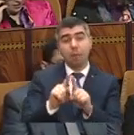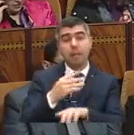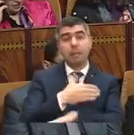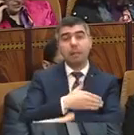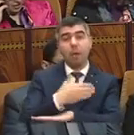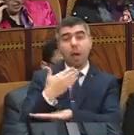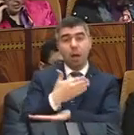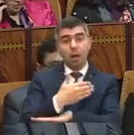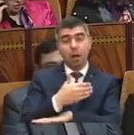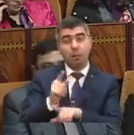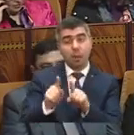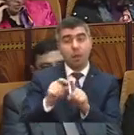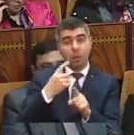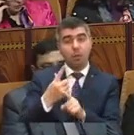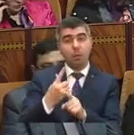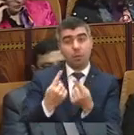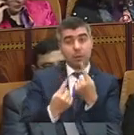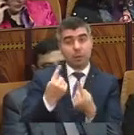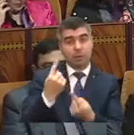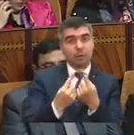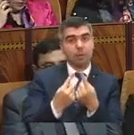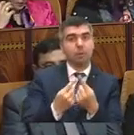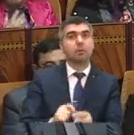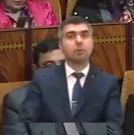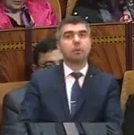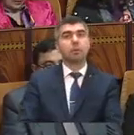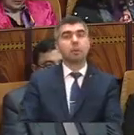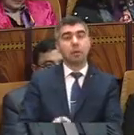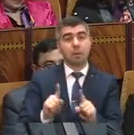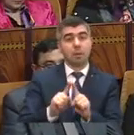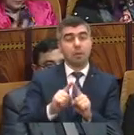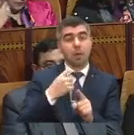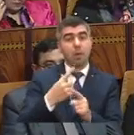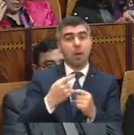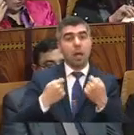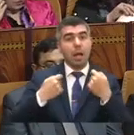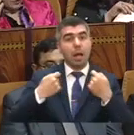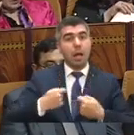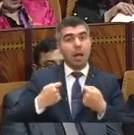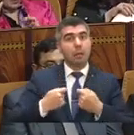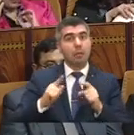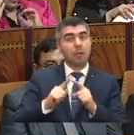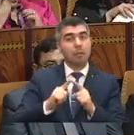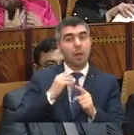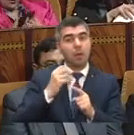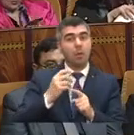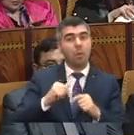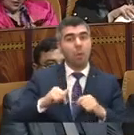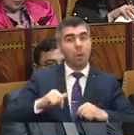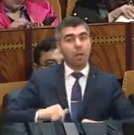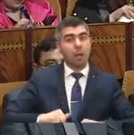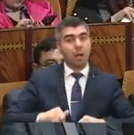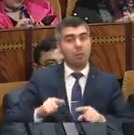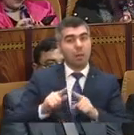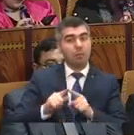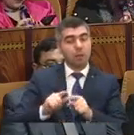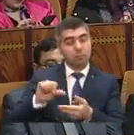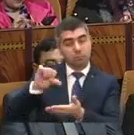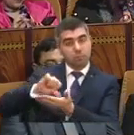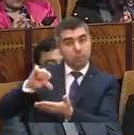غياب إطار خاص برؤساء مراكز المراكز بالنسبة للوزارة. إذا خص